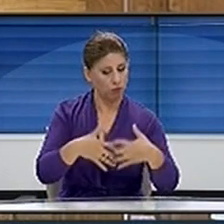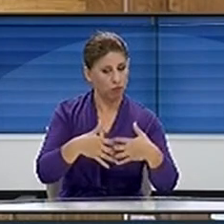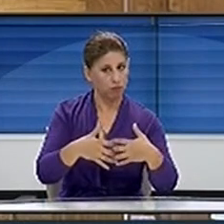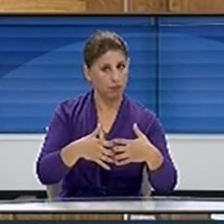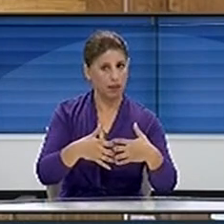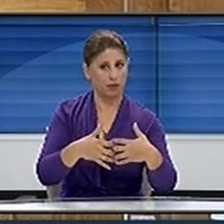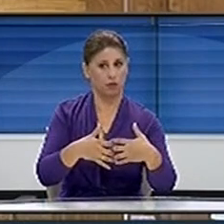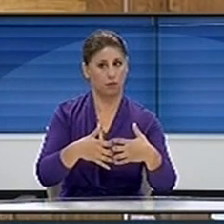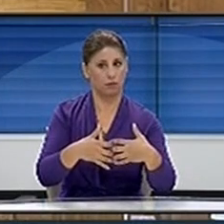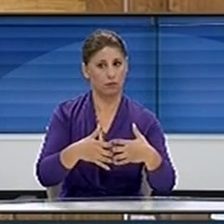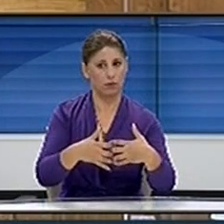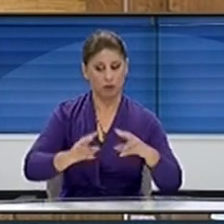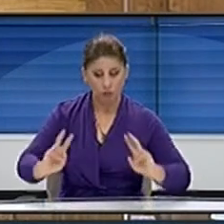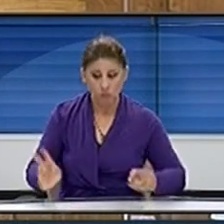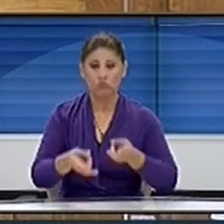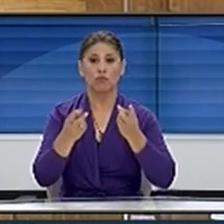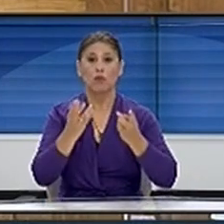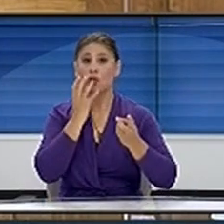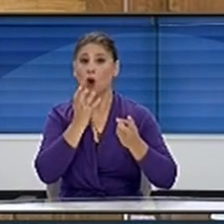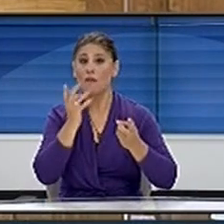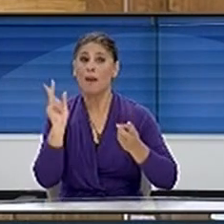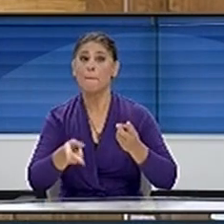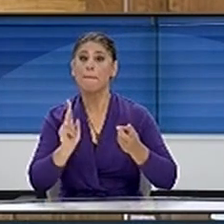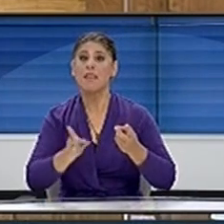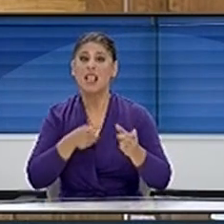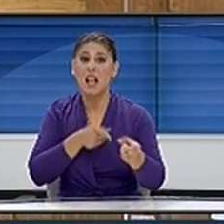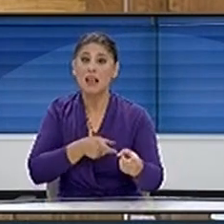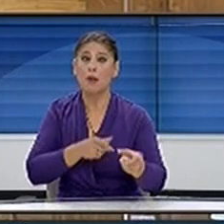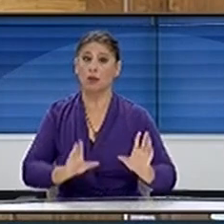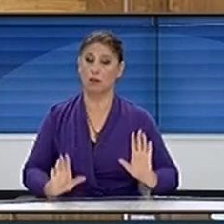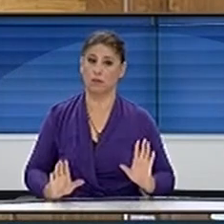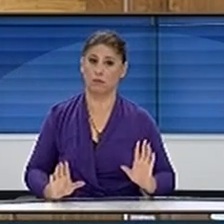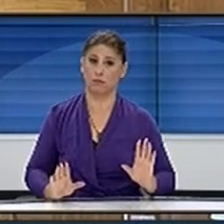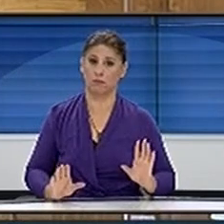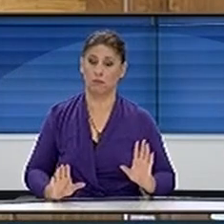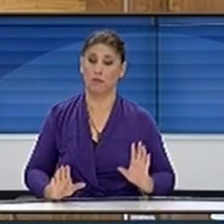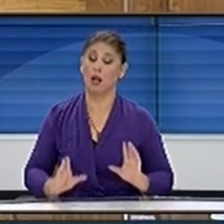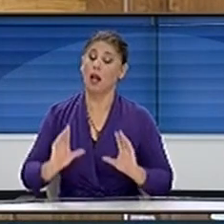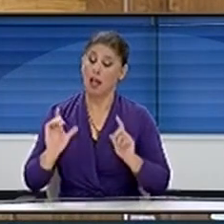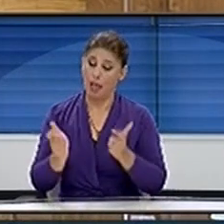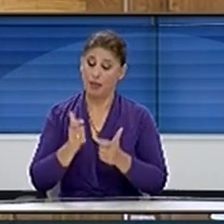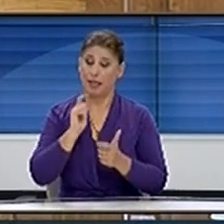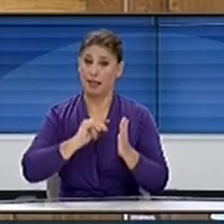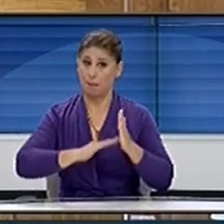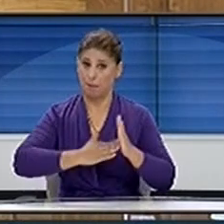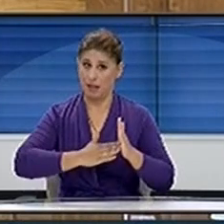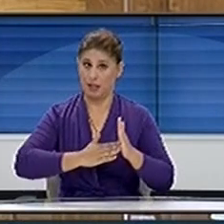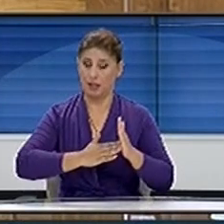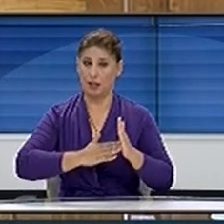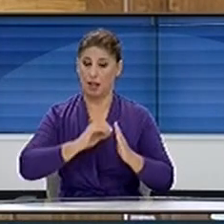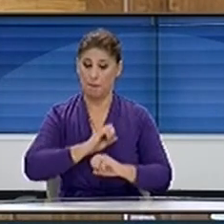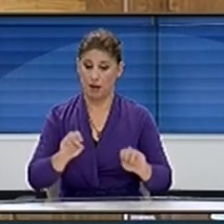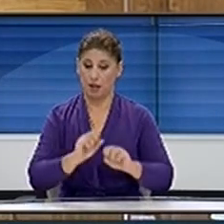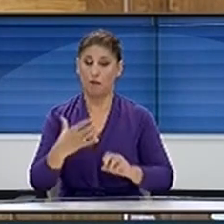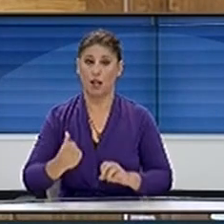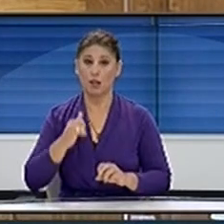μηχανισμών εξεχνιάζονται σοβαρά ποινικά εγκλήματα. Την ίδια ώρα, η Εθνική Υπηρεσία Πληροφοριών έχει μόνιμο και